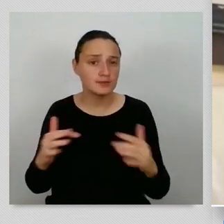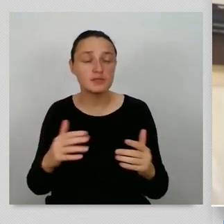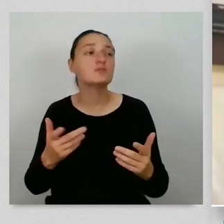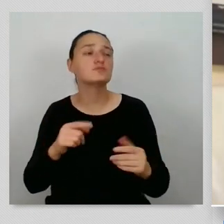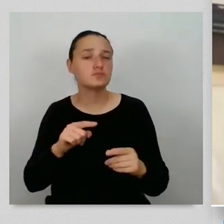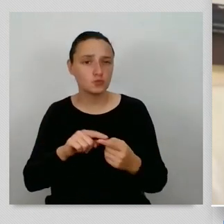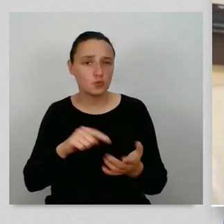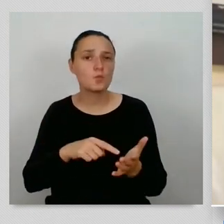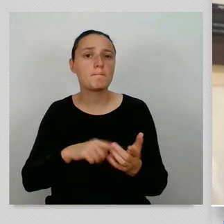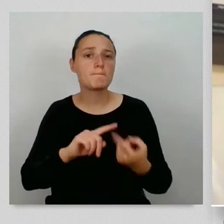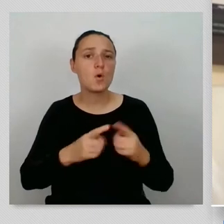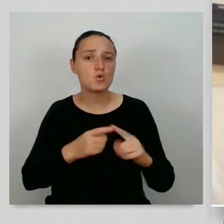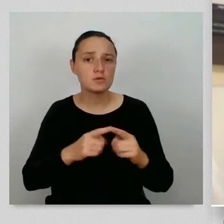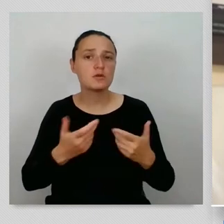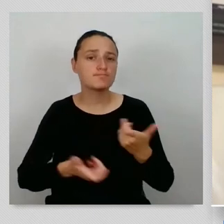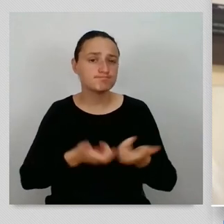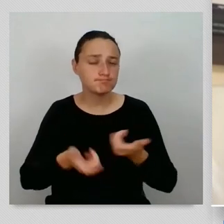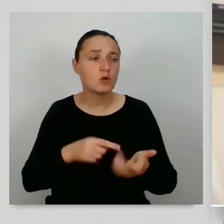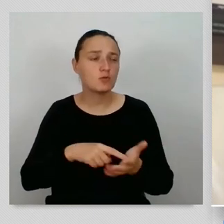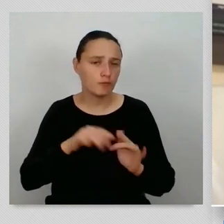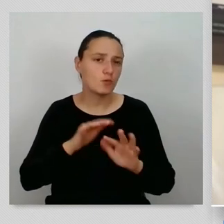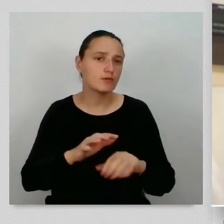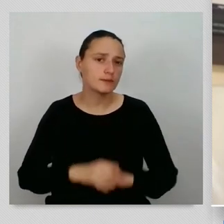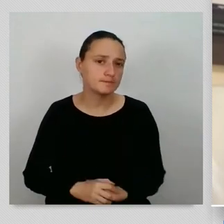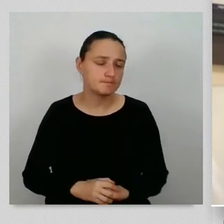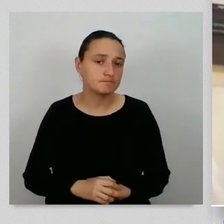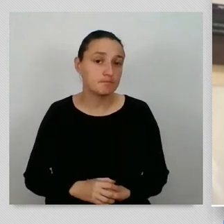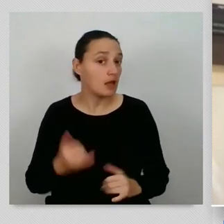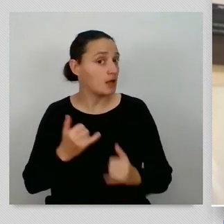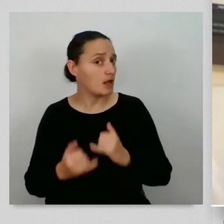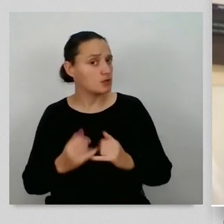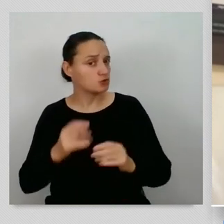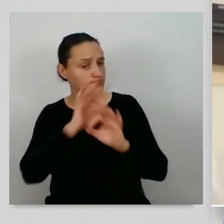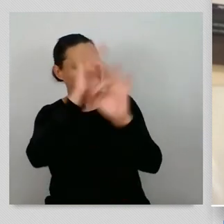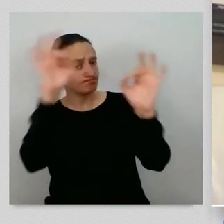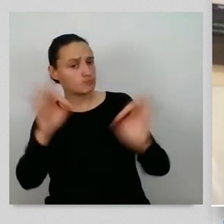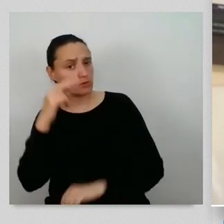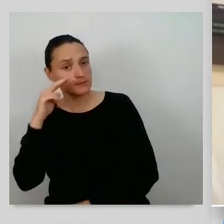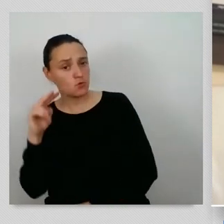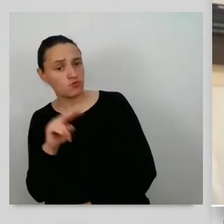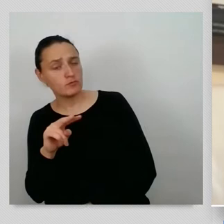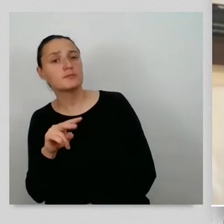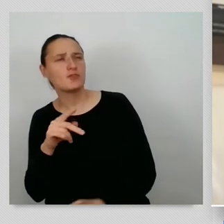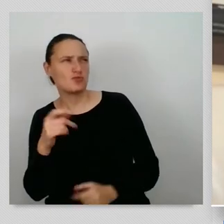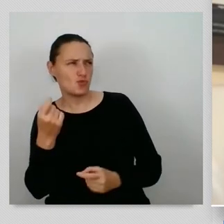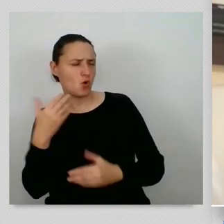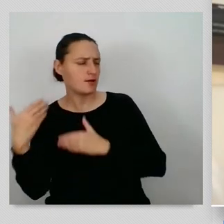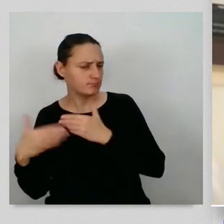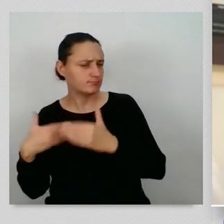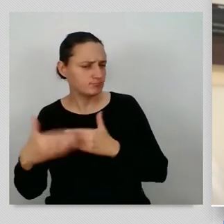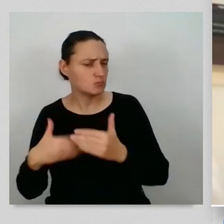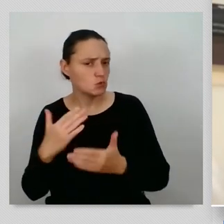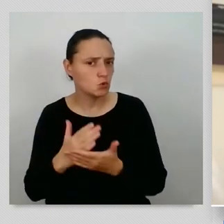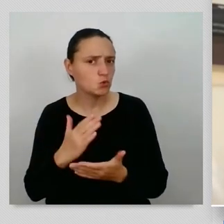gdyby spojrzeć na to globalnie, to od pewnego czasu, a w tej chwili to jest tak sfokusowane